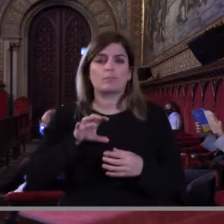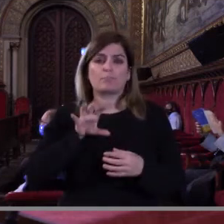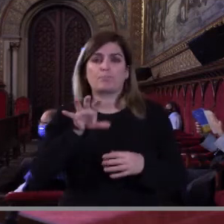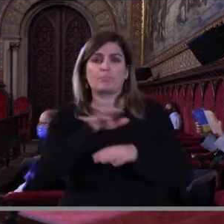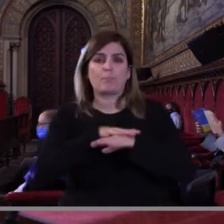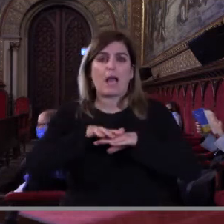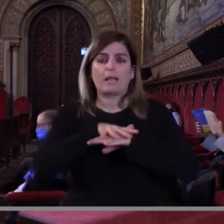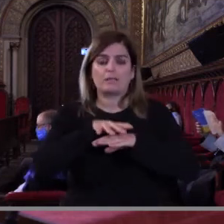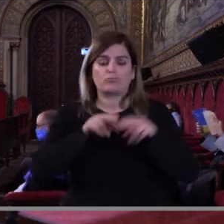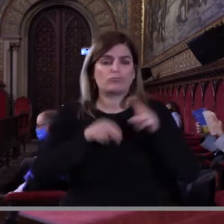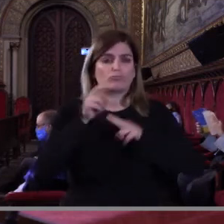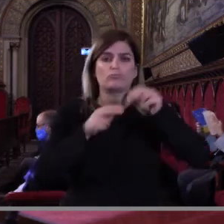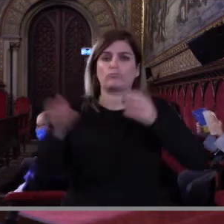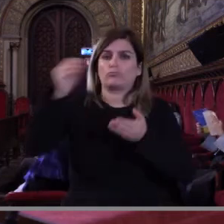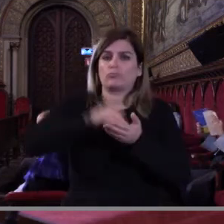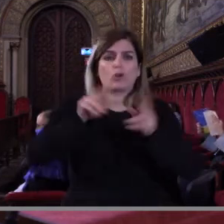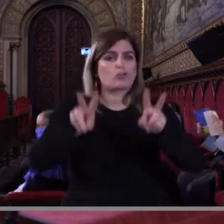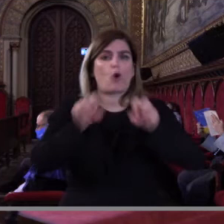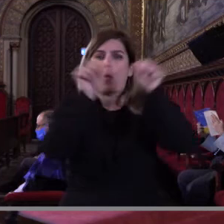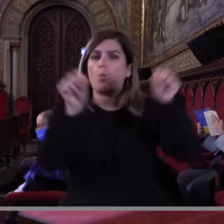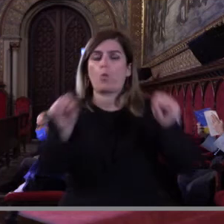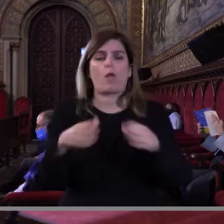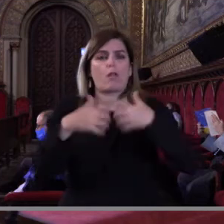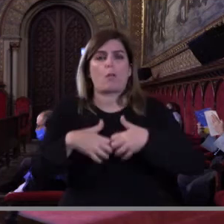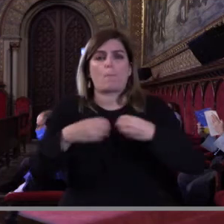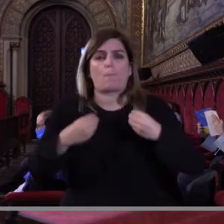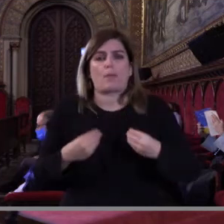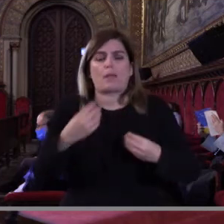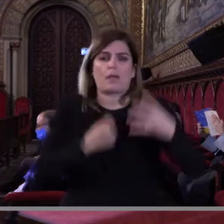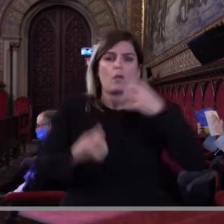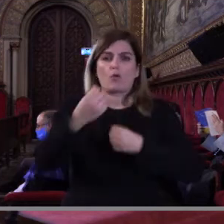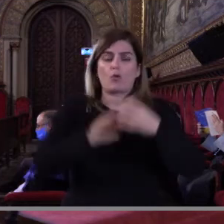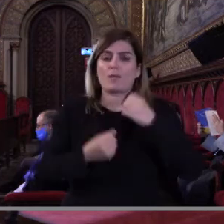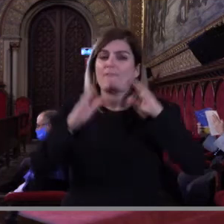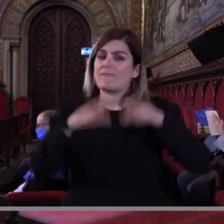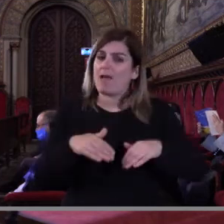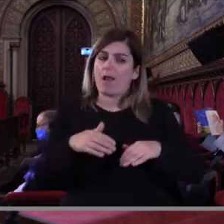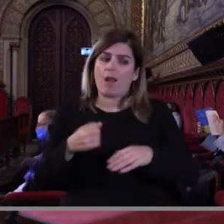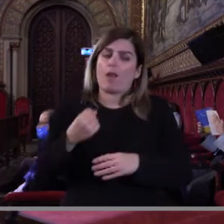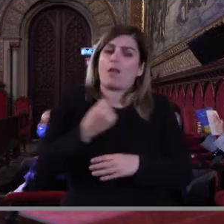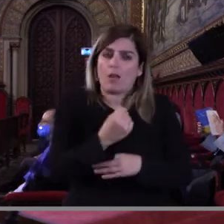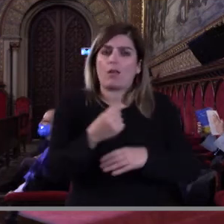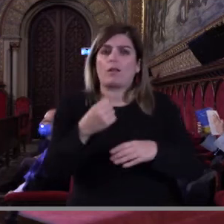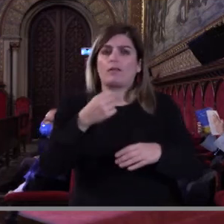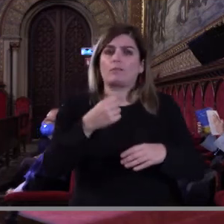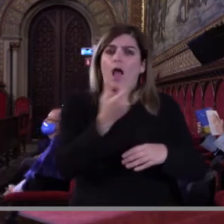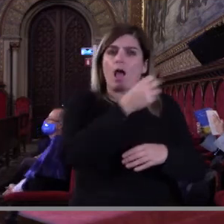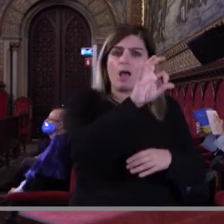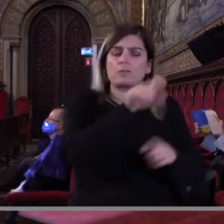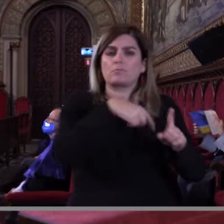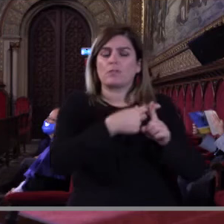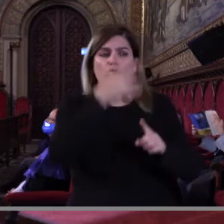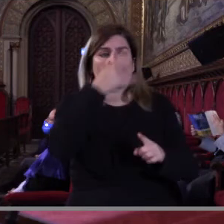Hem de bastir un model més sòlid i cohesionat, una nova economia que es basi en el coneixement i en el talent. I les